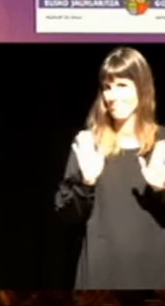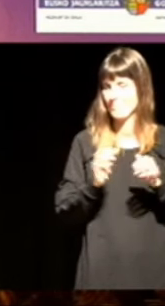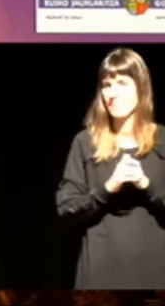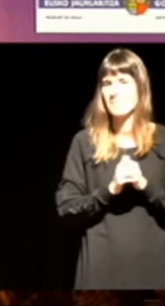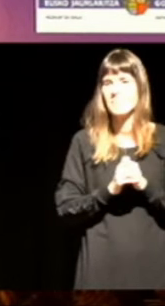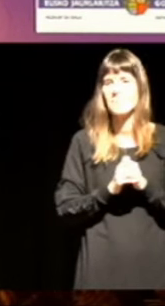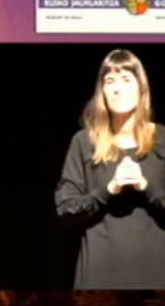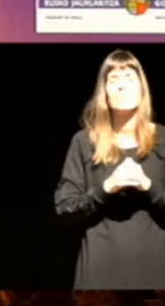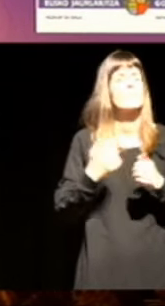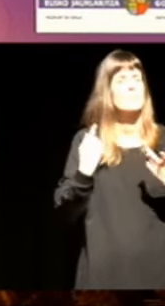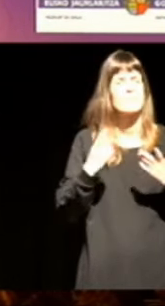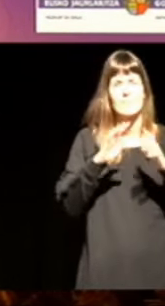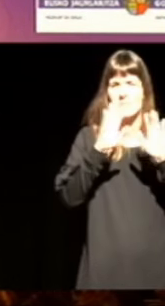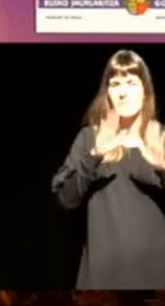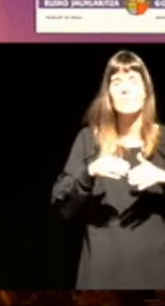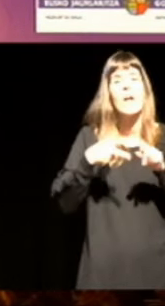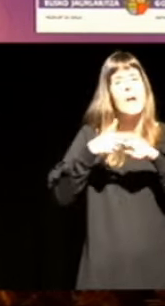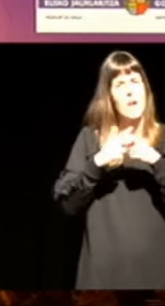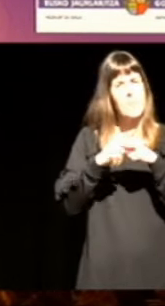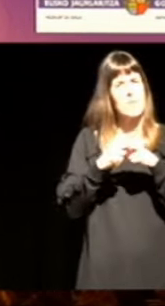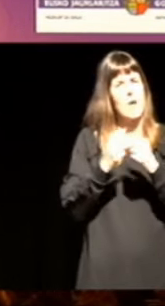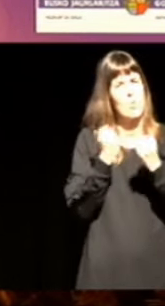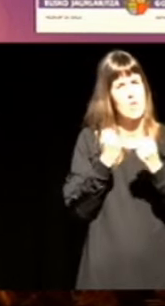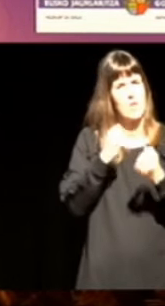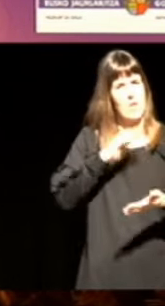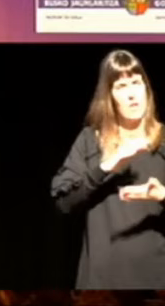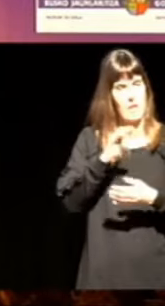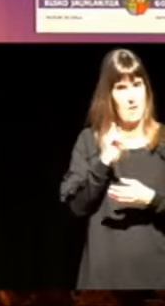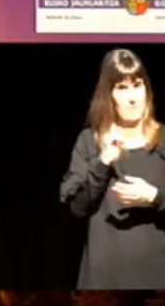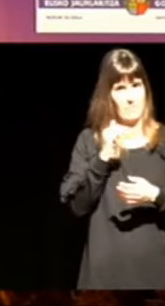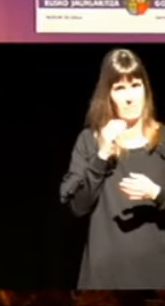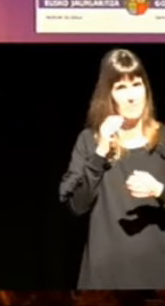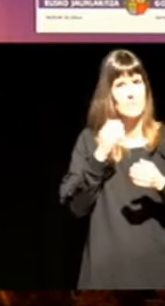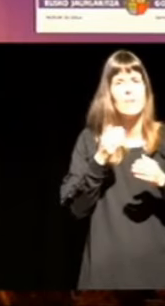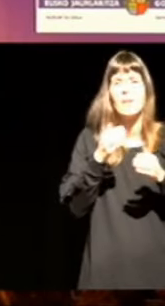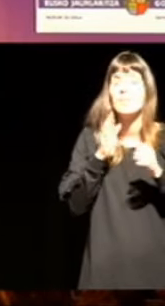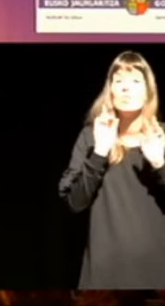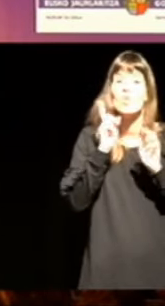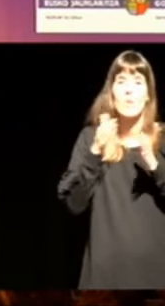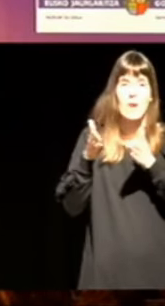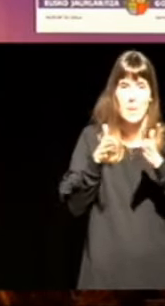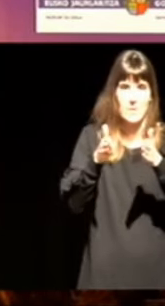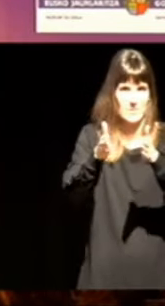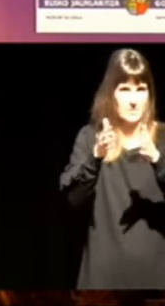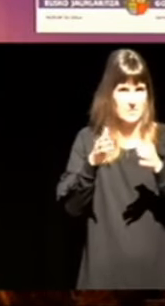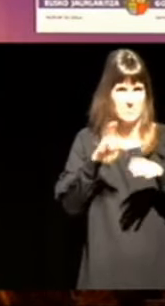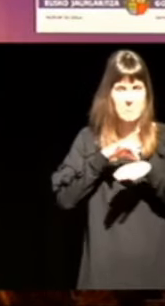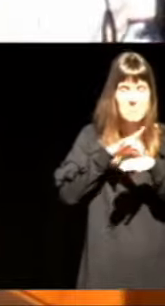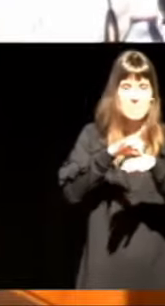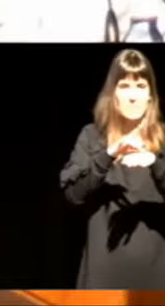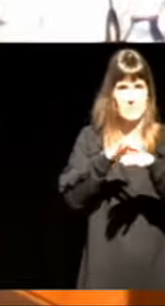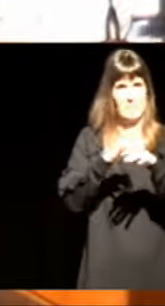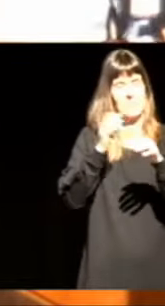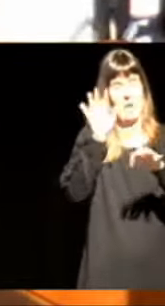aipatzea eta azpimarratzea honek duen potentziala, Afonsok esan duen duenari begira, ez? Bidea, aipar horretzen markatu aldi gulako. Eta zentzu